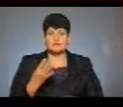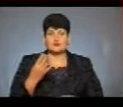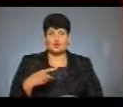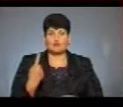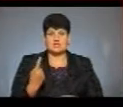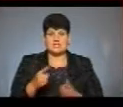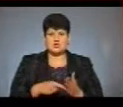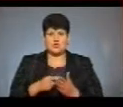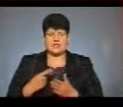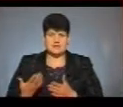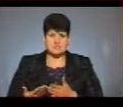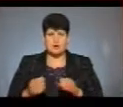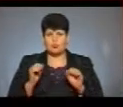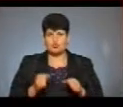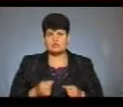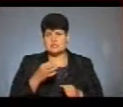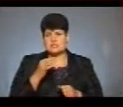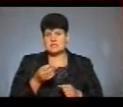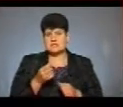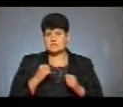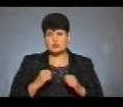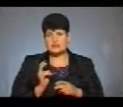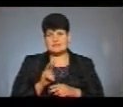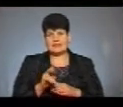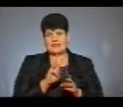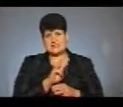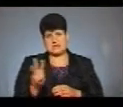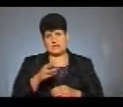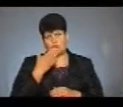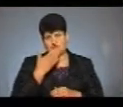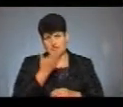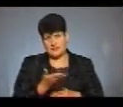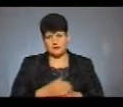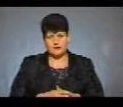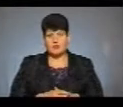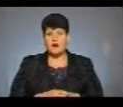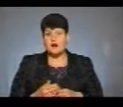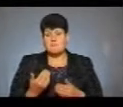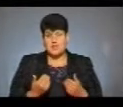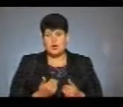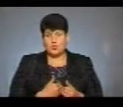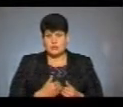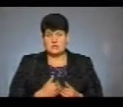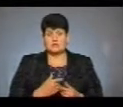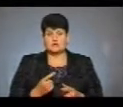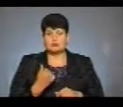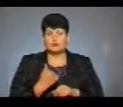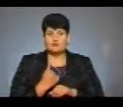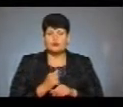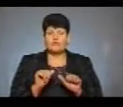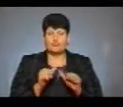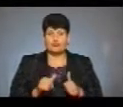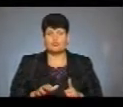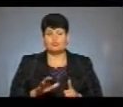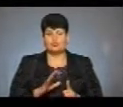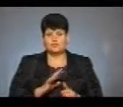сторінці. Тому можна сьогодні спокійно зайти на сайт Федерації профспілок України і їх почитати. Ну, ми хотіли би, щоб, звичайно, основною формою був